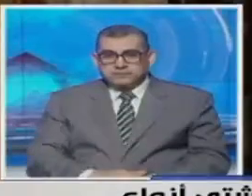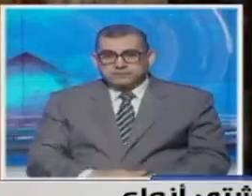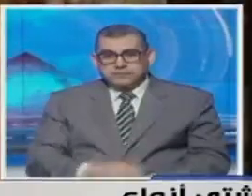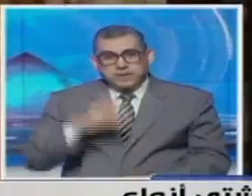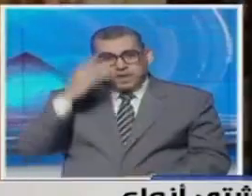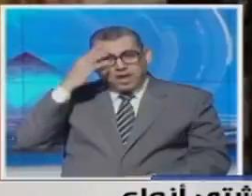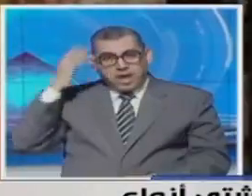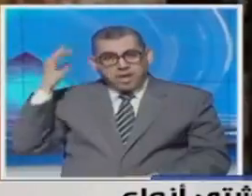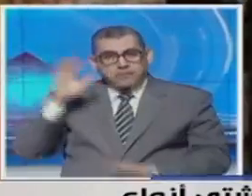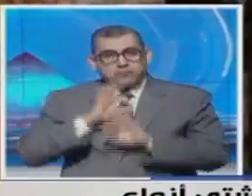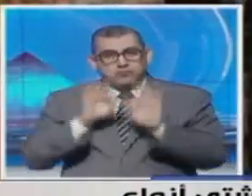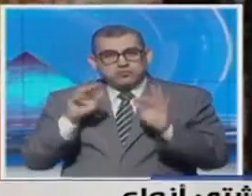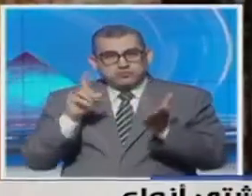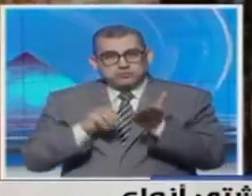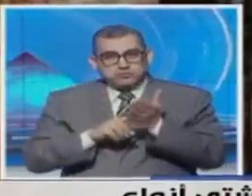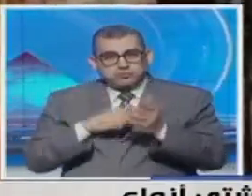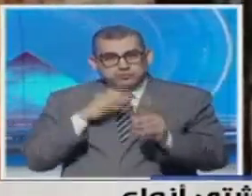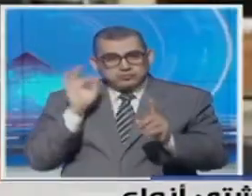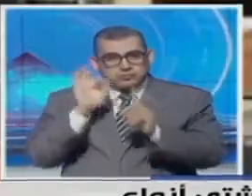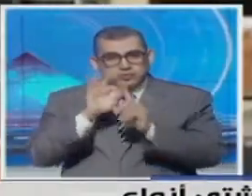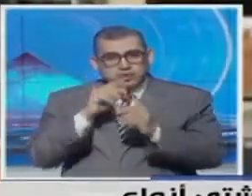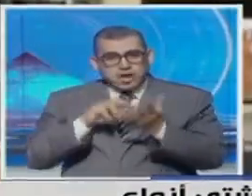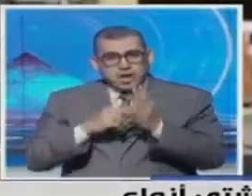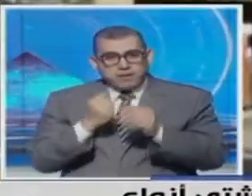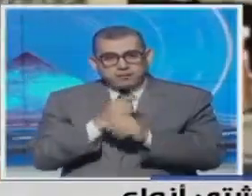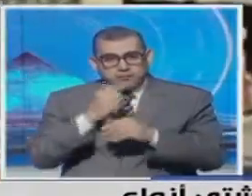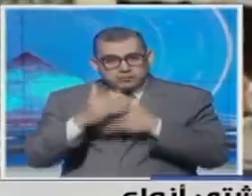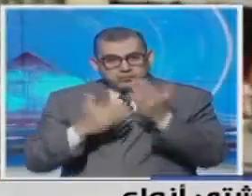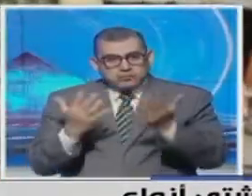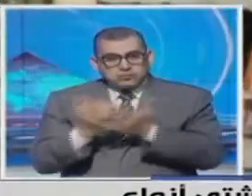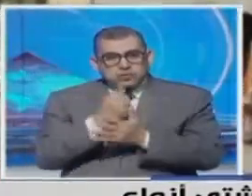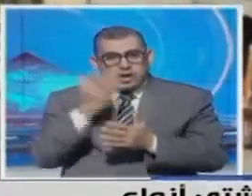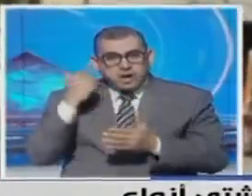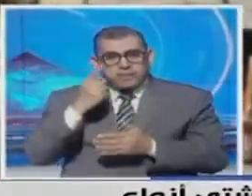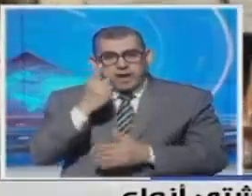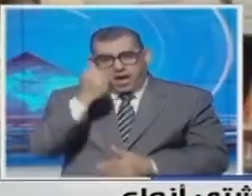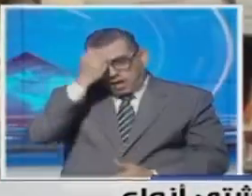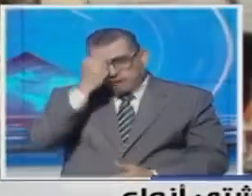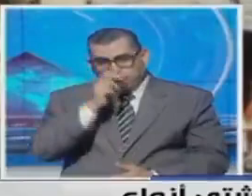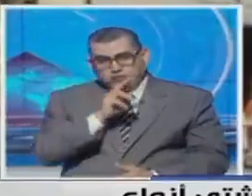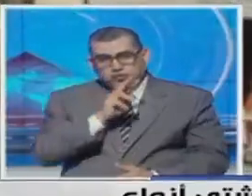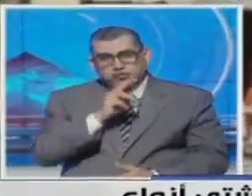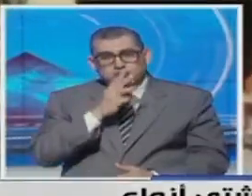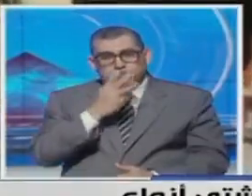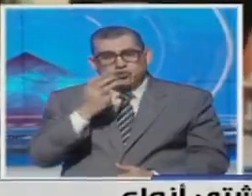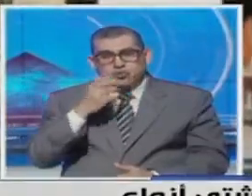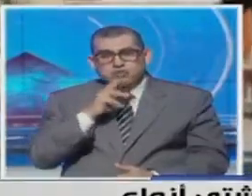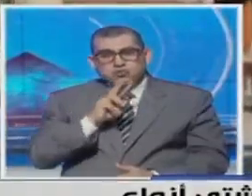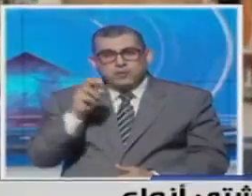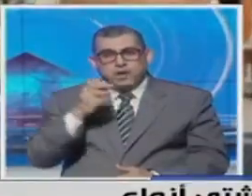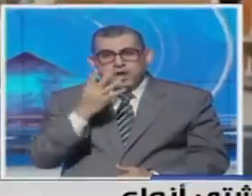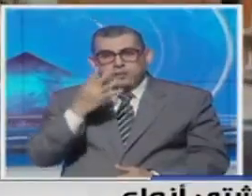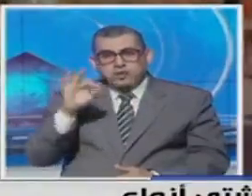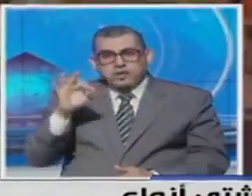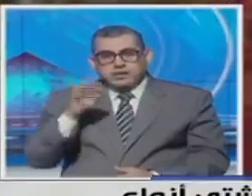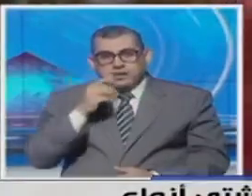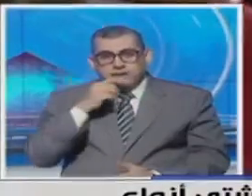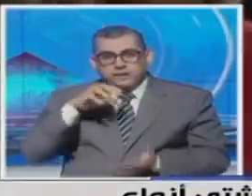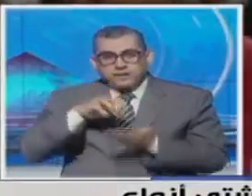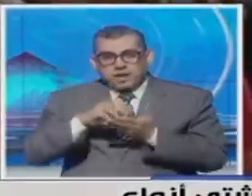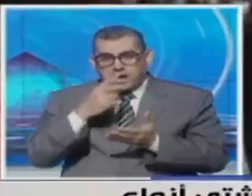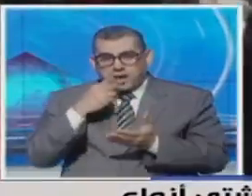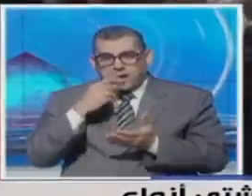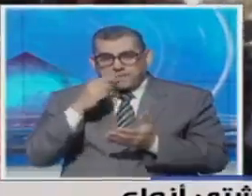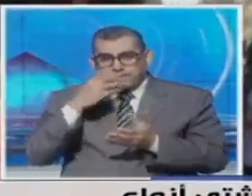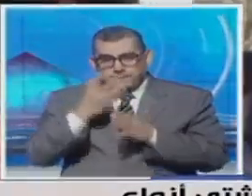حلم الأمير جهركس الخليلي، والذي تحقق في العام 784 هجريا ميلاديا، كان